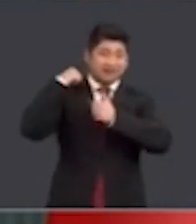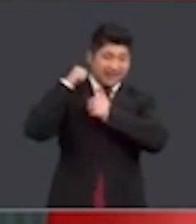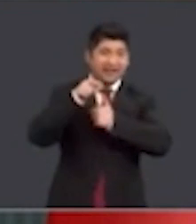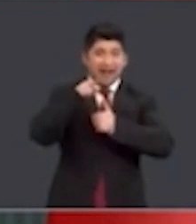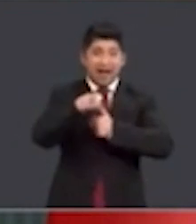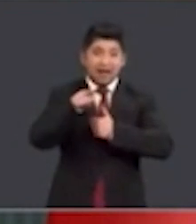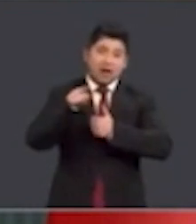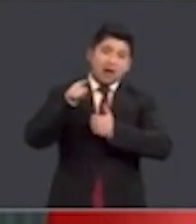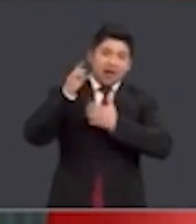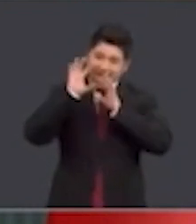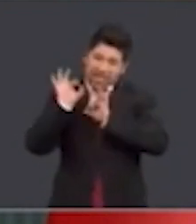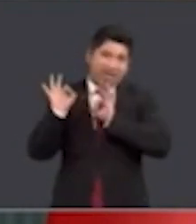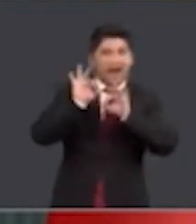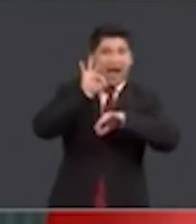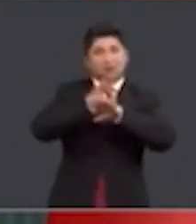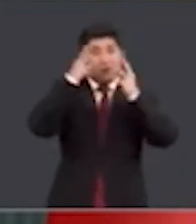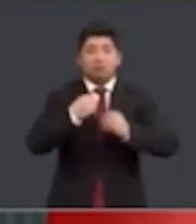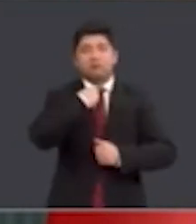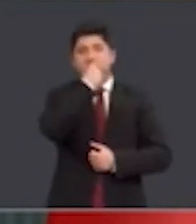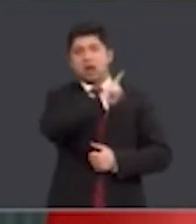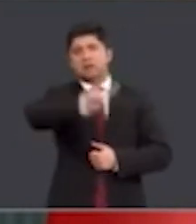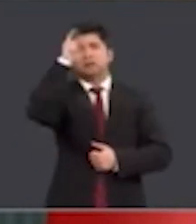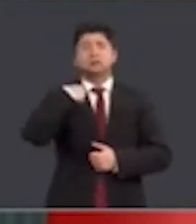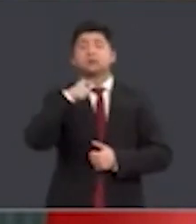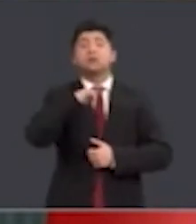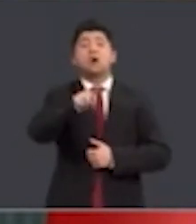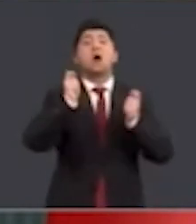hortlatma noktasında mesafe alamayacaklar.